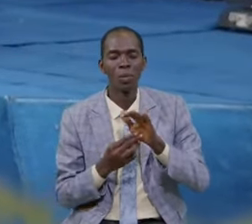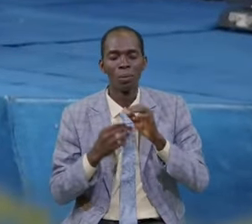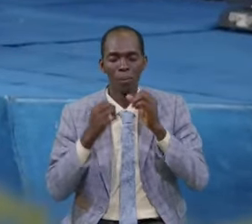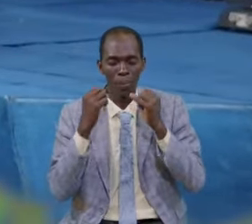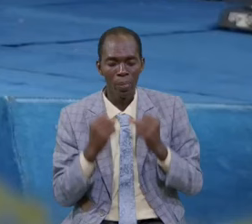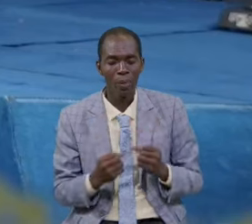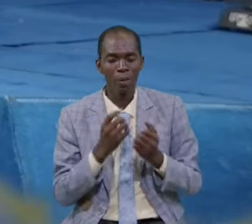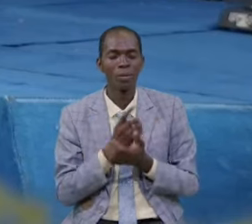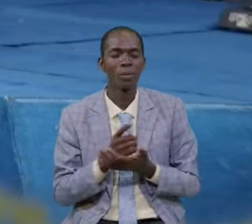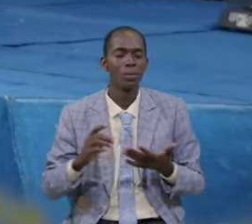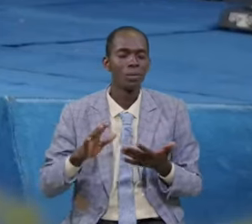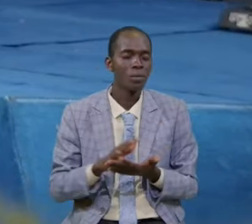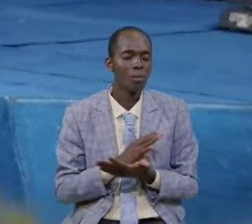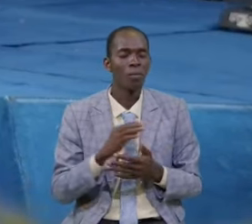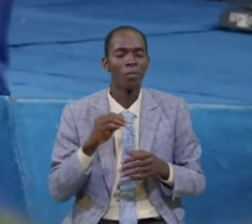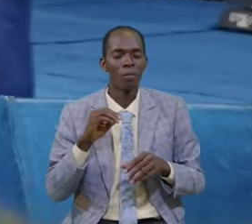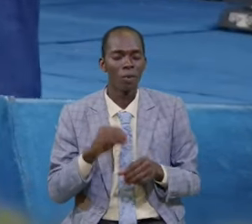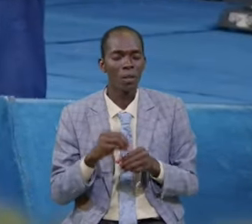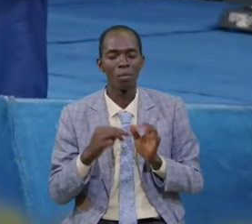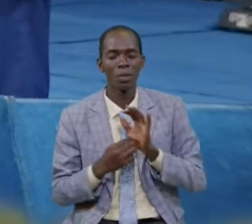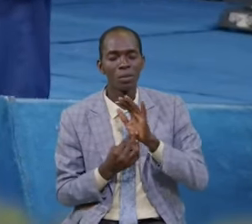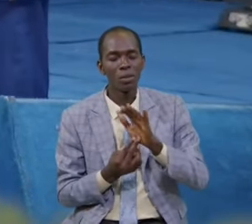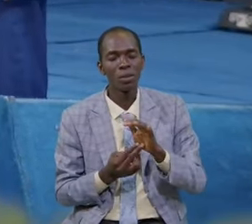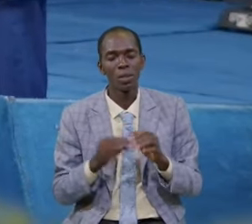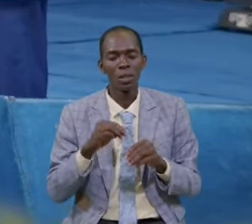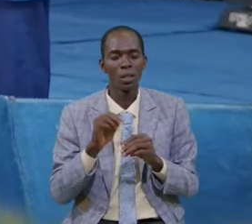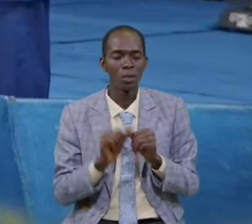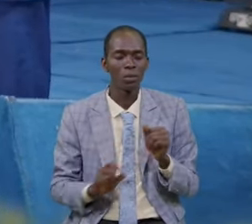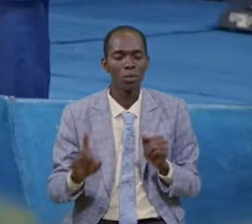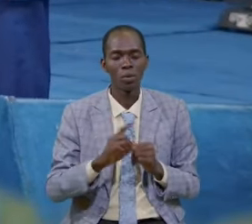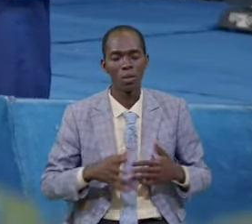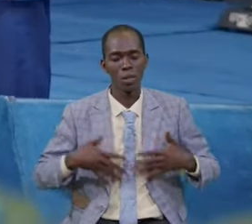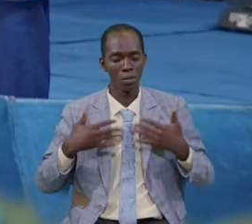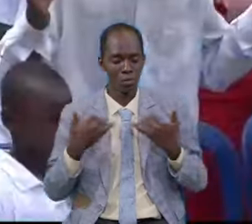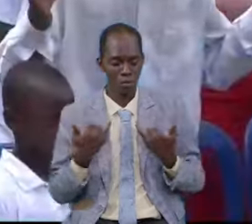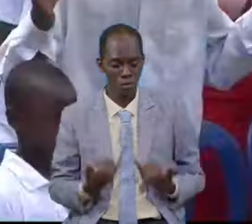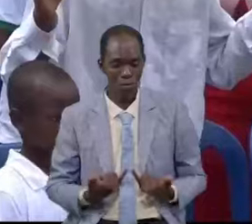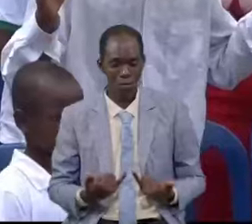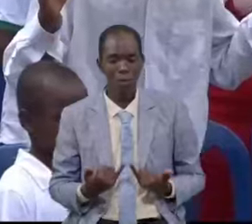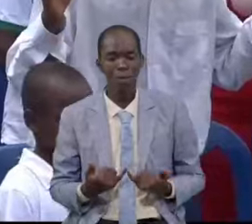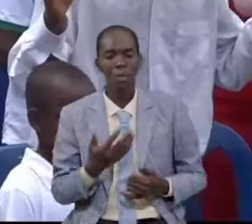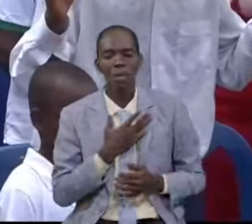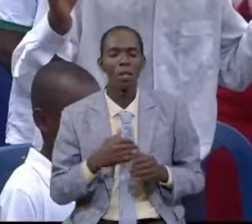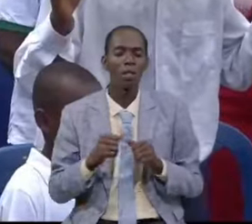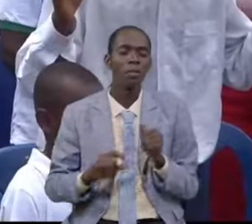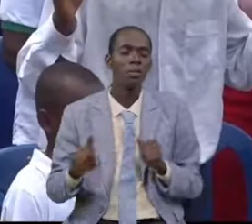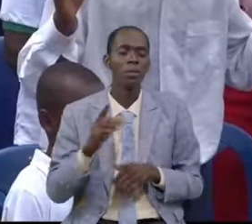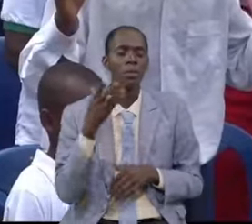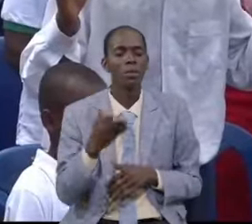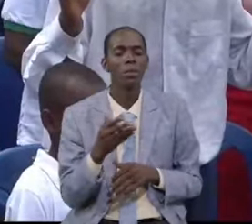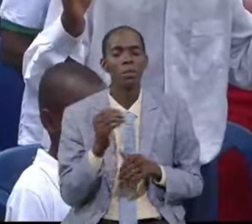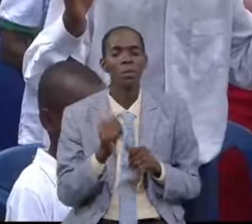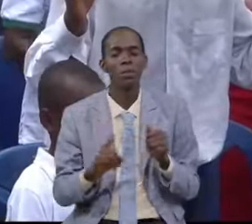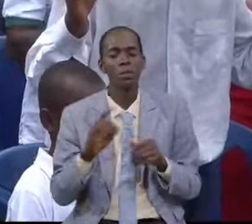puissance divine manifestée dans chaque vie, ici, en ce jour, et partout là-bas, dans le monde, au nom